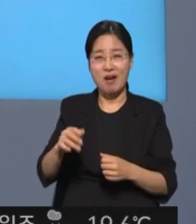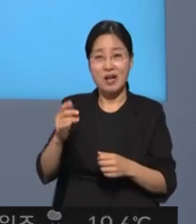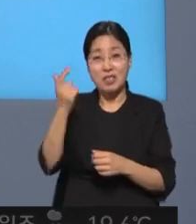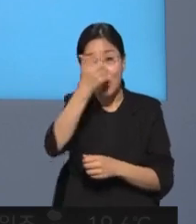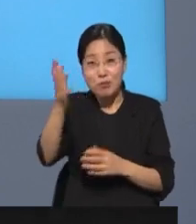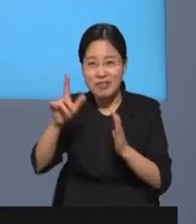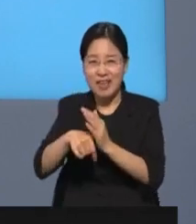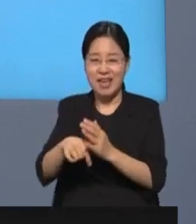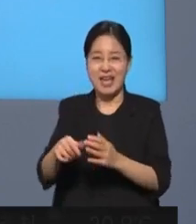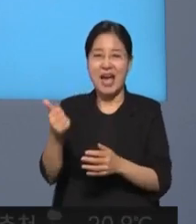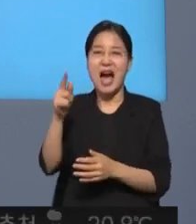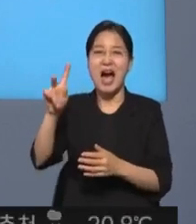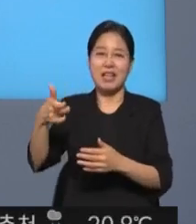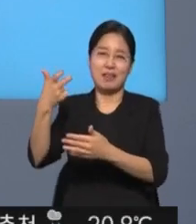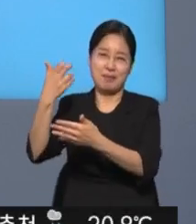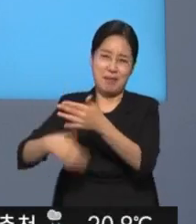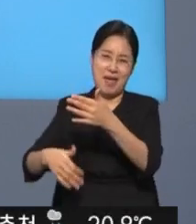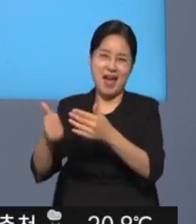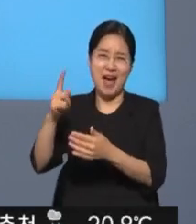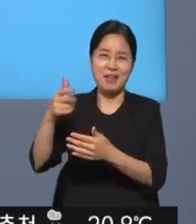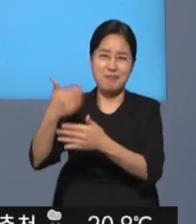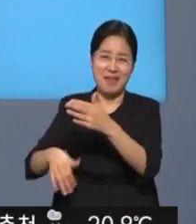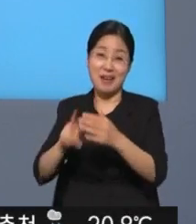여러분이 픽한 오늘의 썰 무엇인가요?